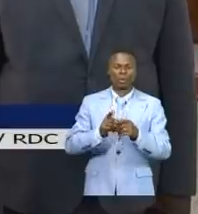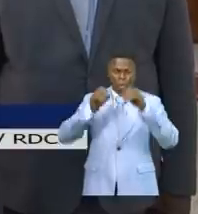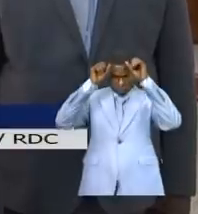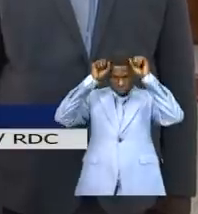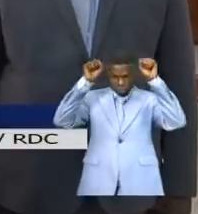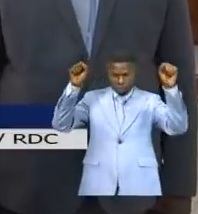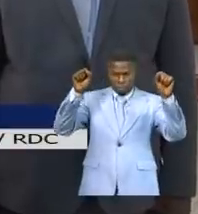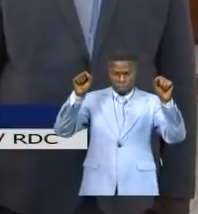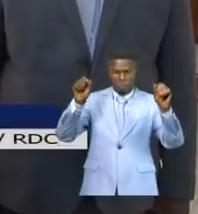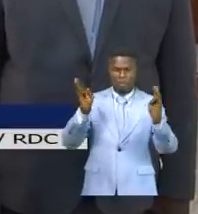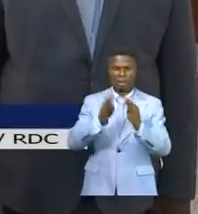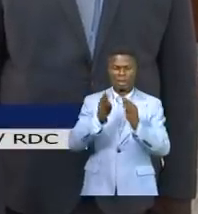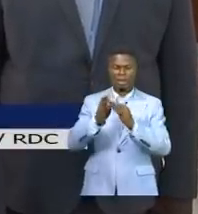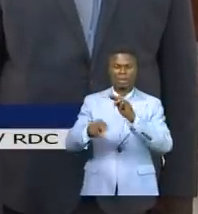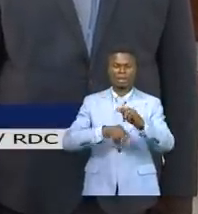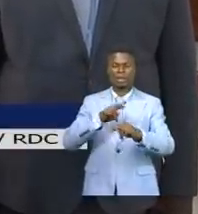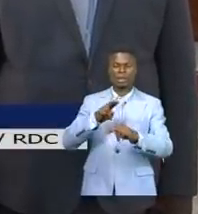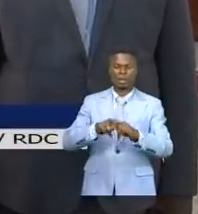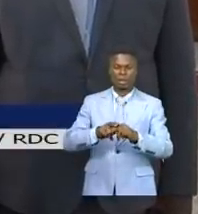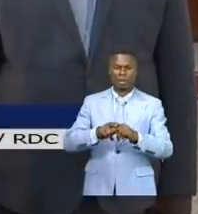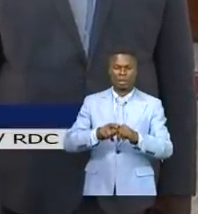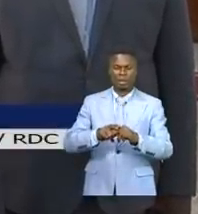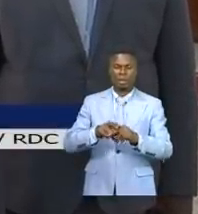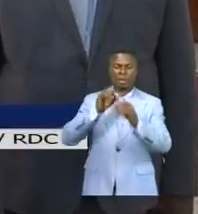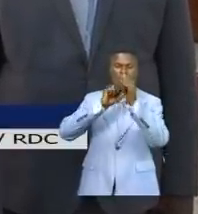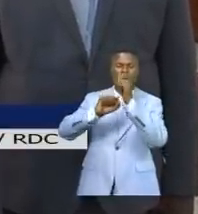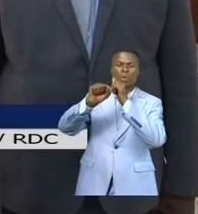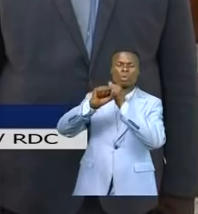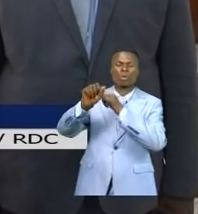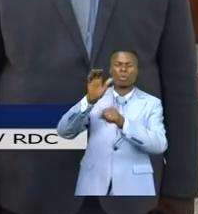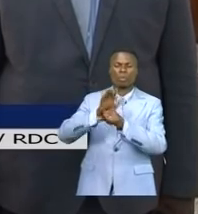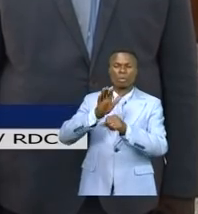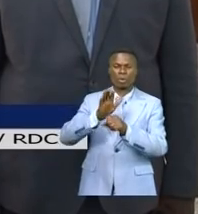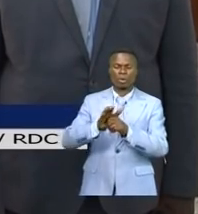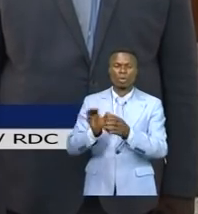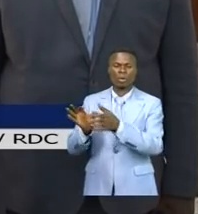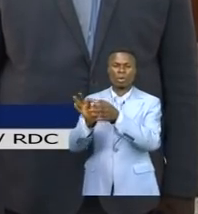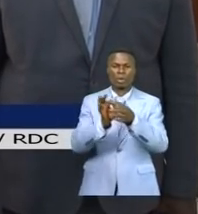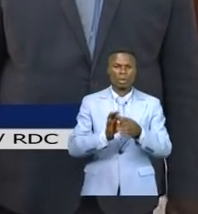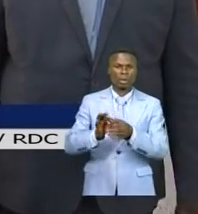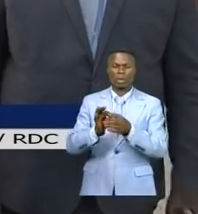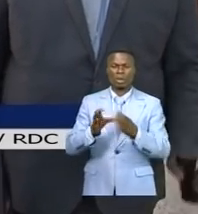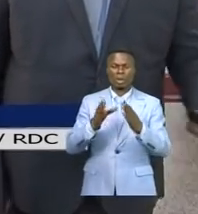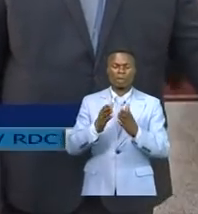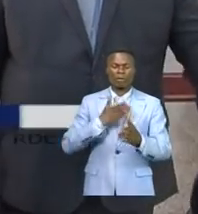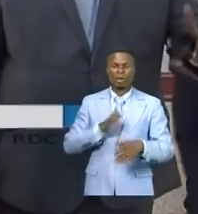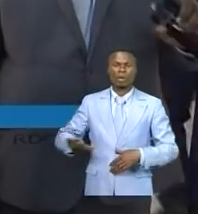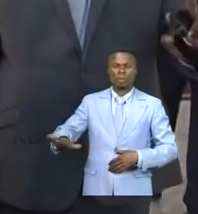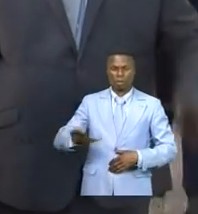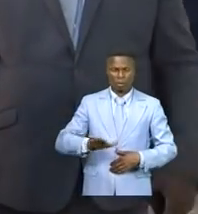président de l'Assemblée nationale de promouvoir la coopération avec mon pays dans